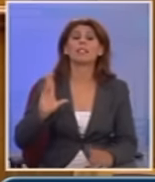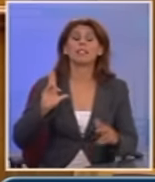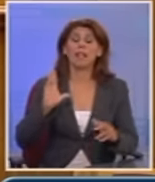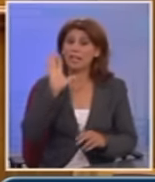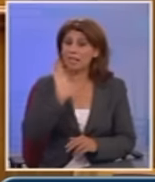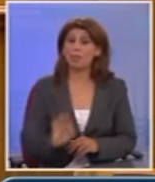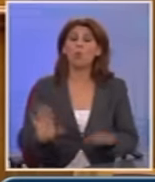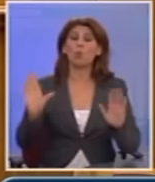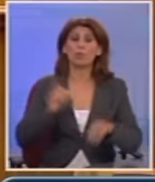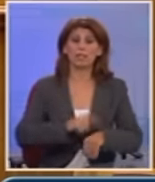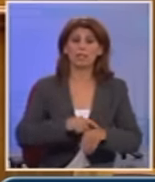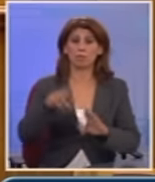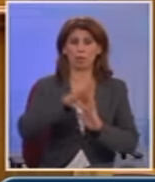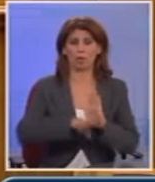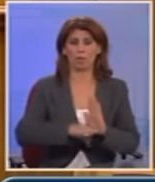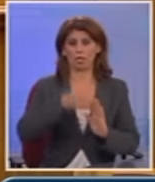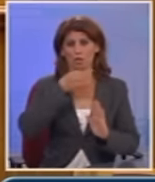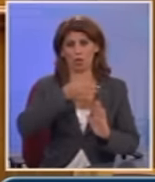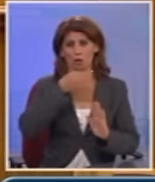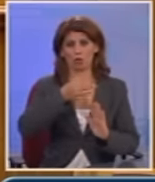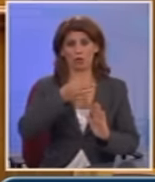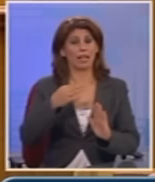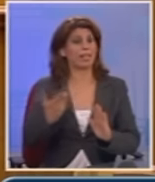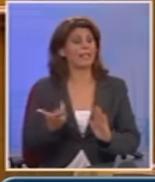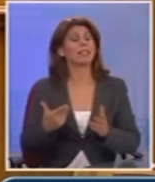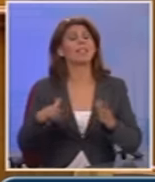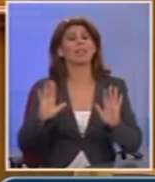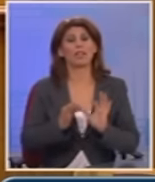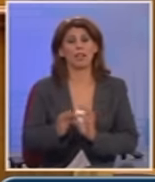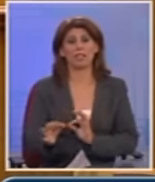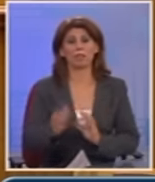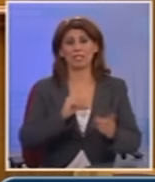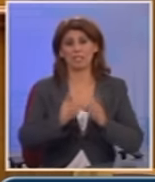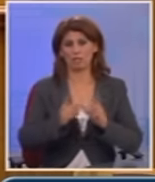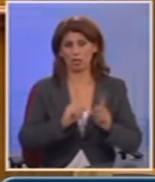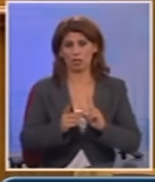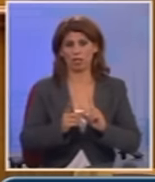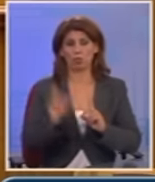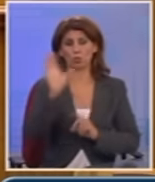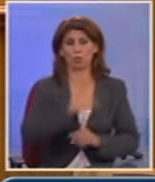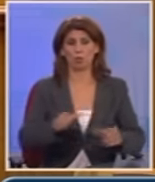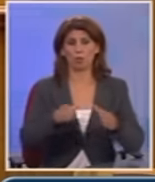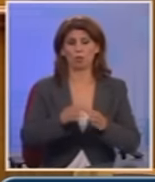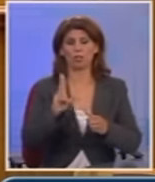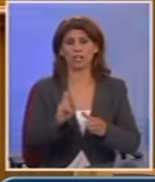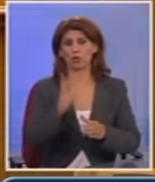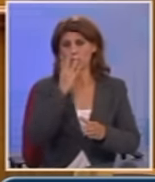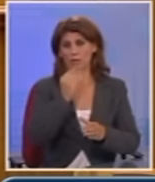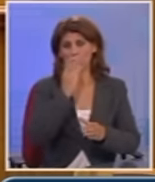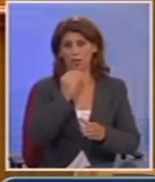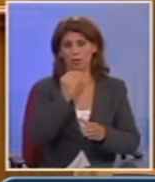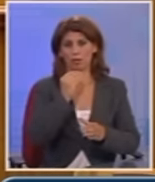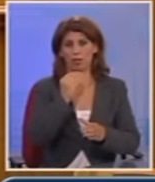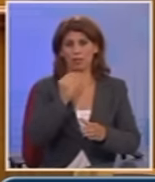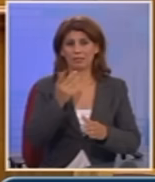και την ώρα των προγραμματικών δηλώσεων? Γιατί δεν εφαρμόσατε τη συμφωνία του Eurogroup της 20ης Φεβρουαρίου?